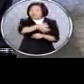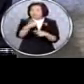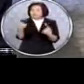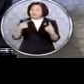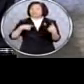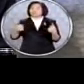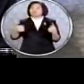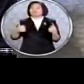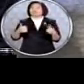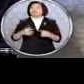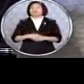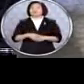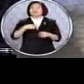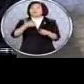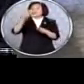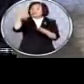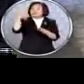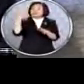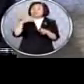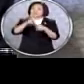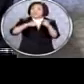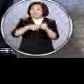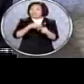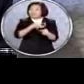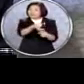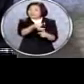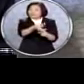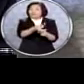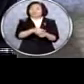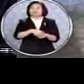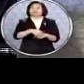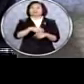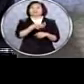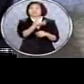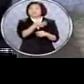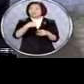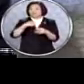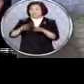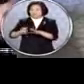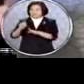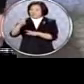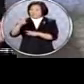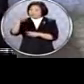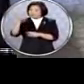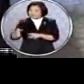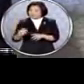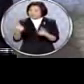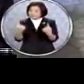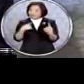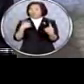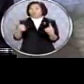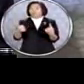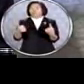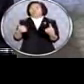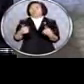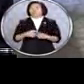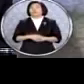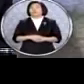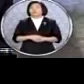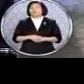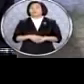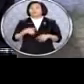们27亿，我们一年给他184亿，是给很多钱，从哪里来，就从这些东西来。这